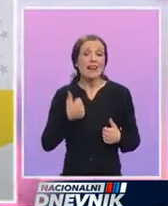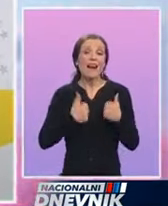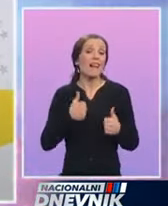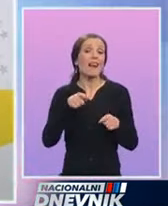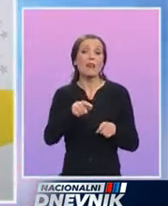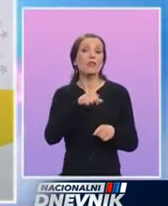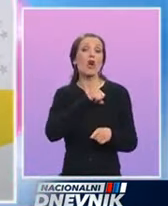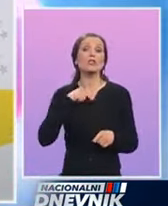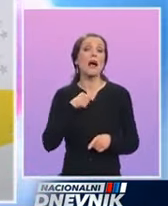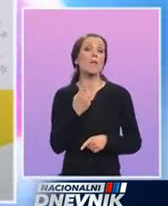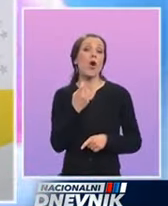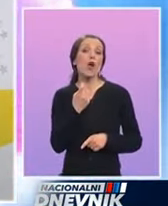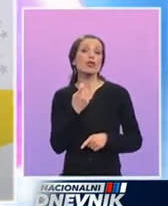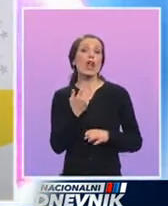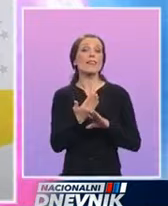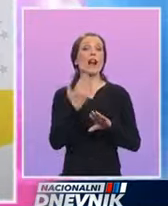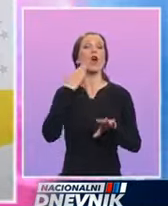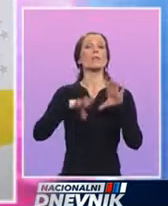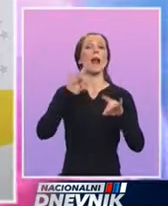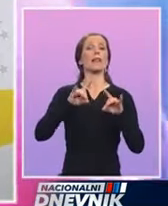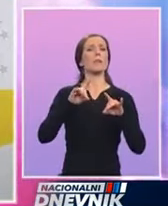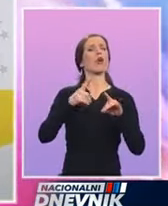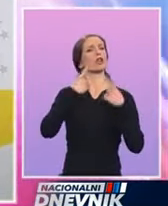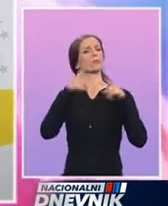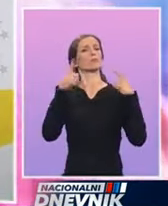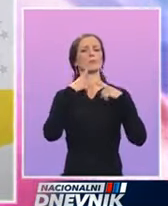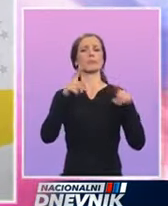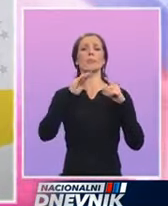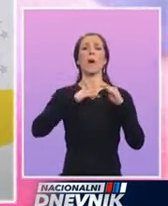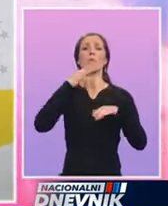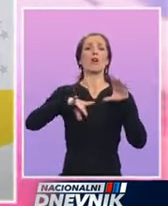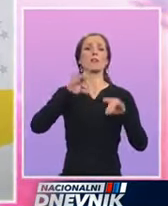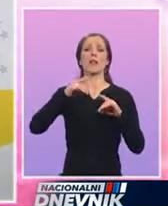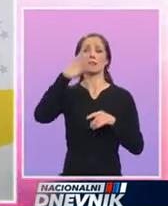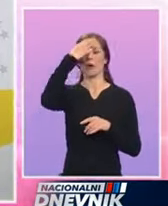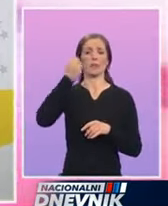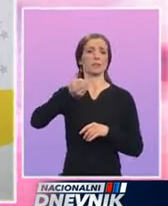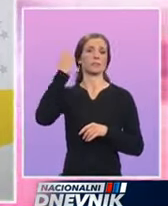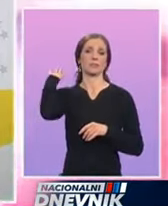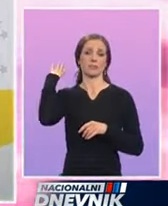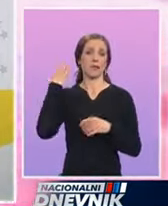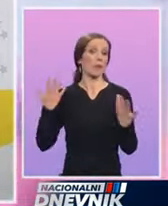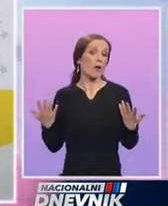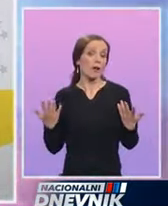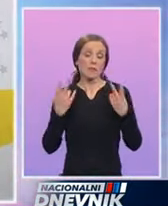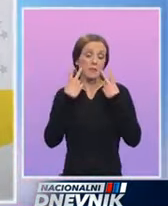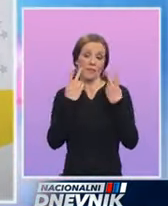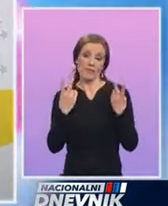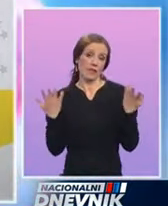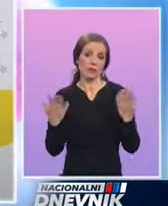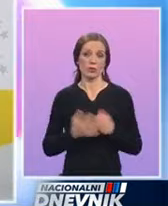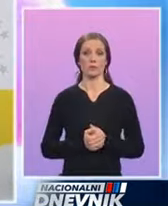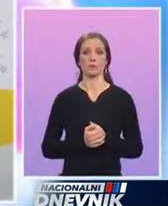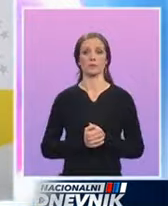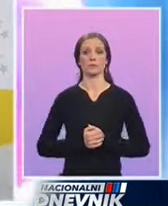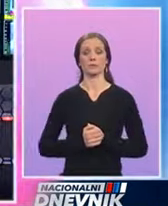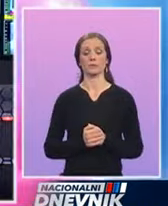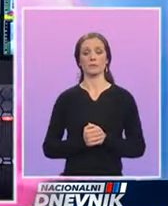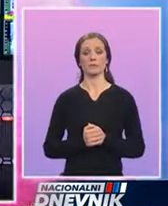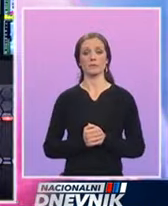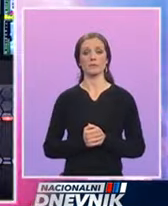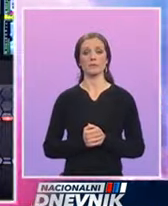još jedan od predizbornih slogana koji će biti zaboravljen već u izbornoj tišini, a kamoli posle